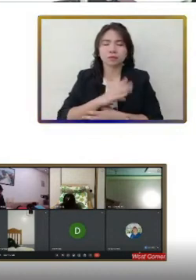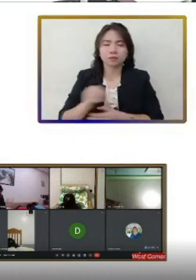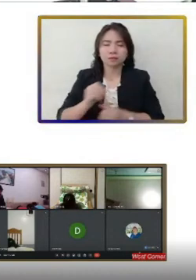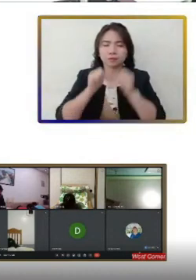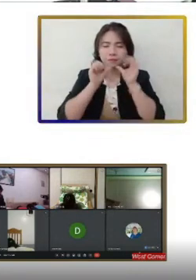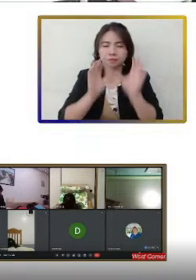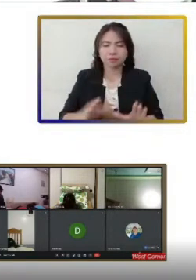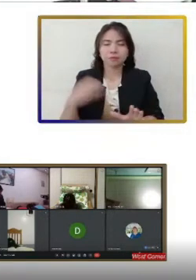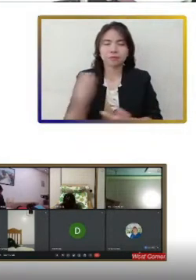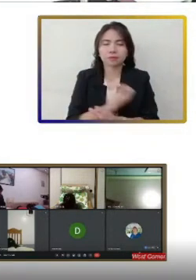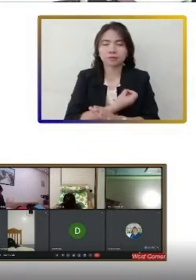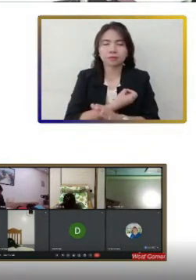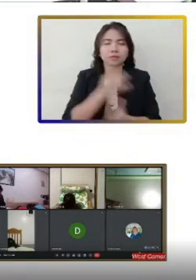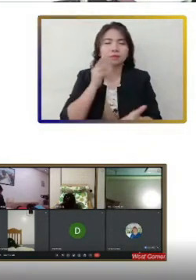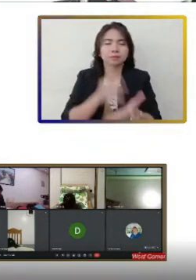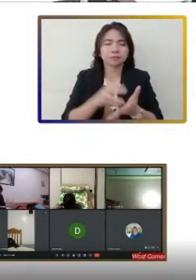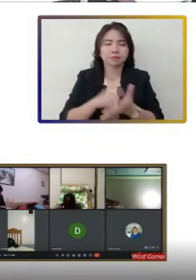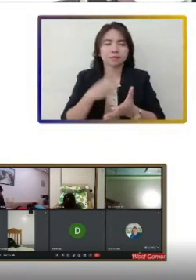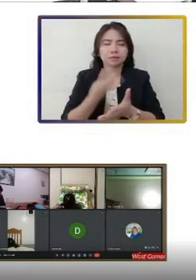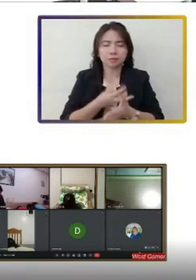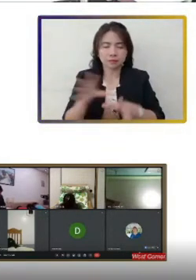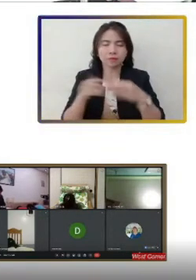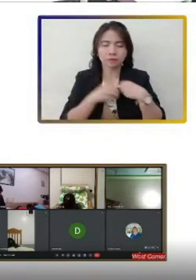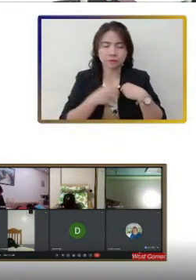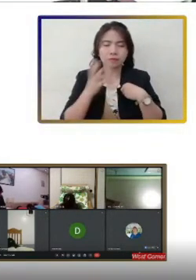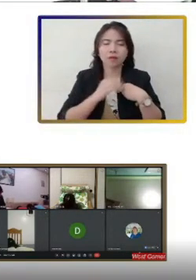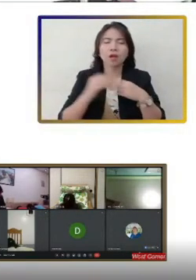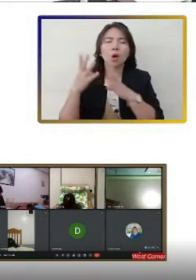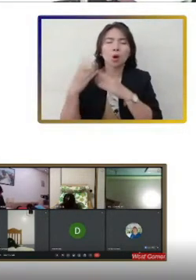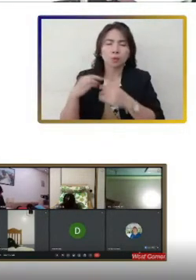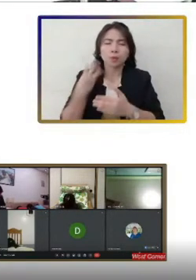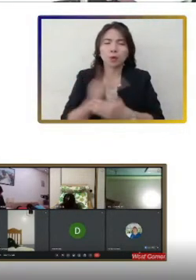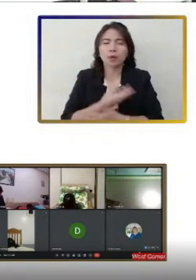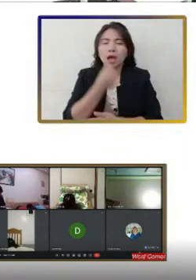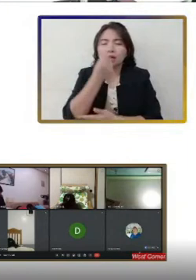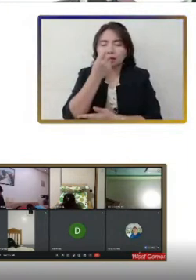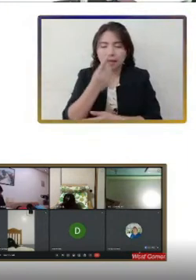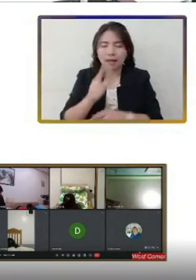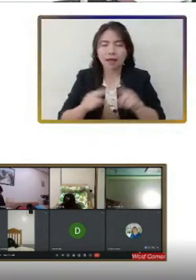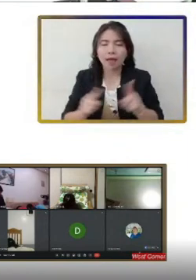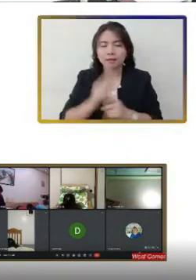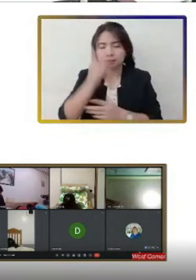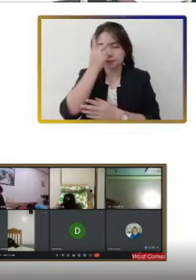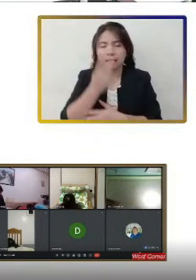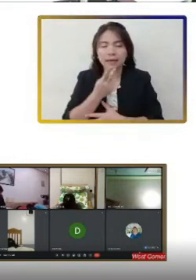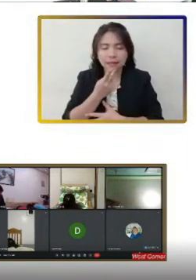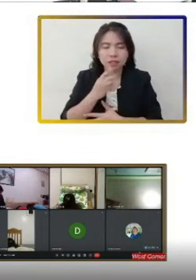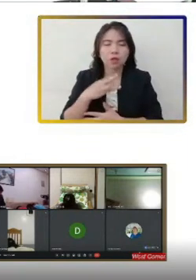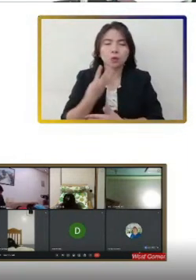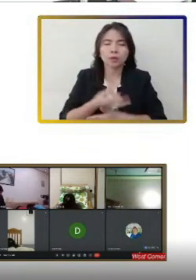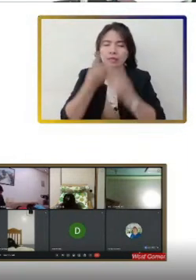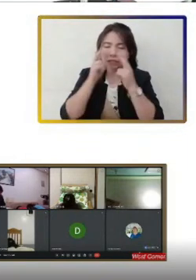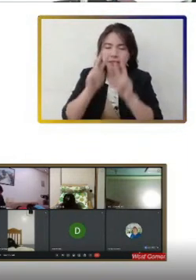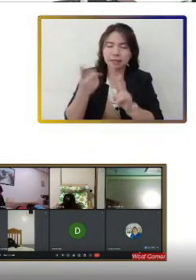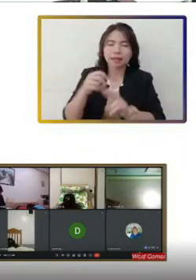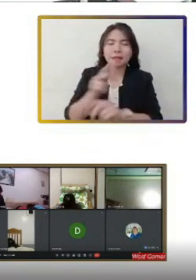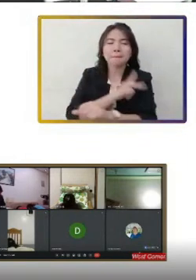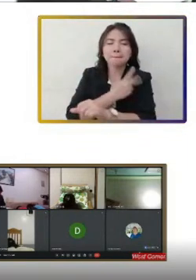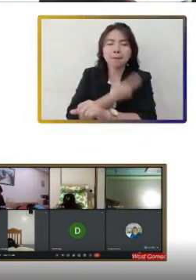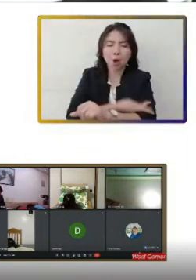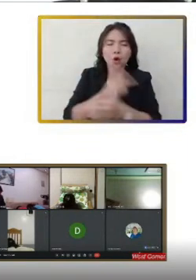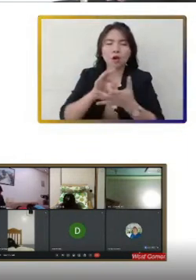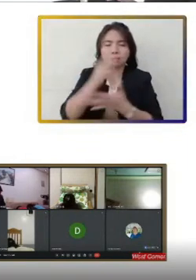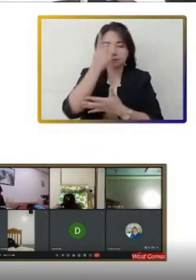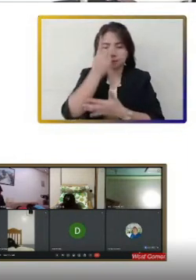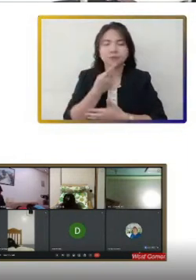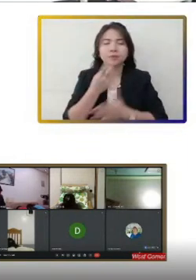po ang mensaheng ito. Naway nakita po namin lagi bilang parents, Panginoon, makita po namin ang power ng parenting. Ito po